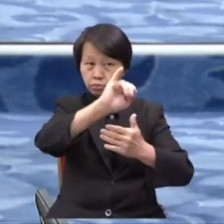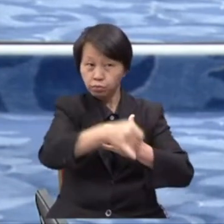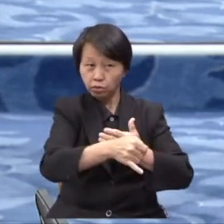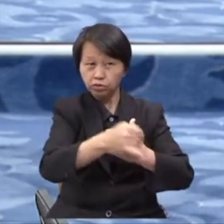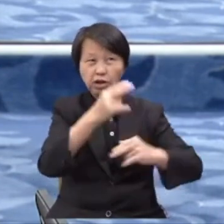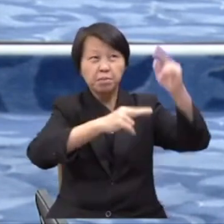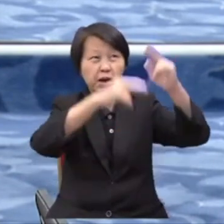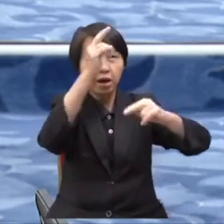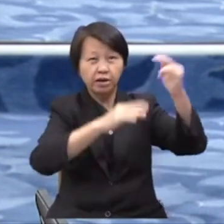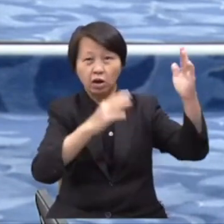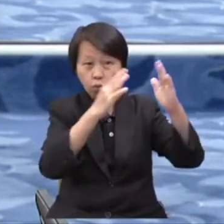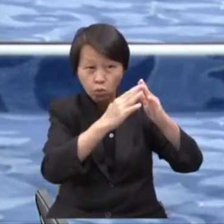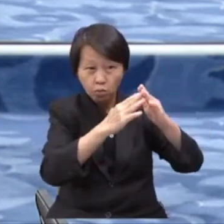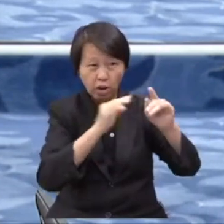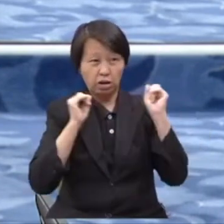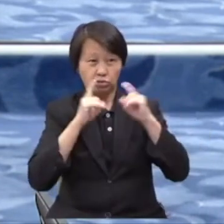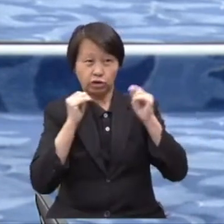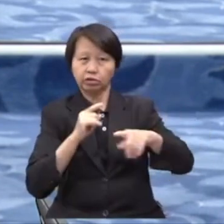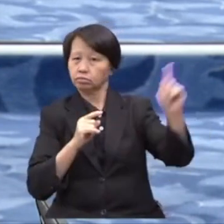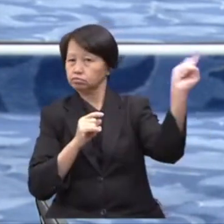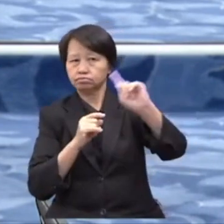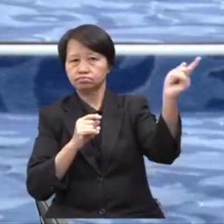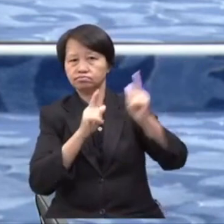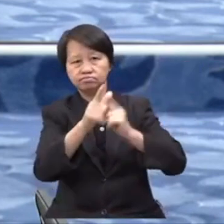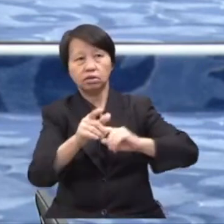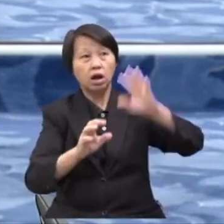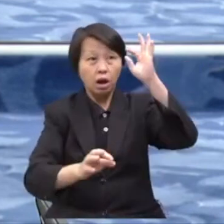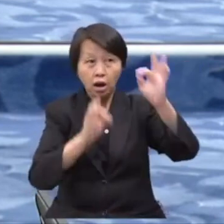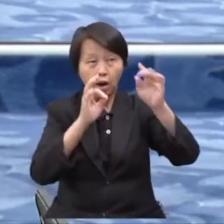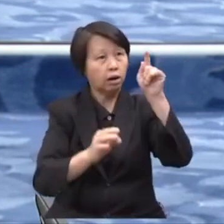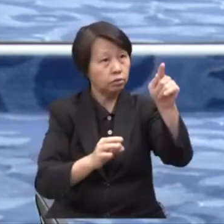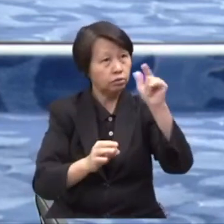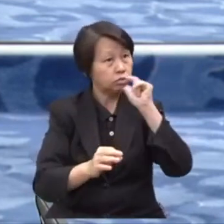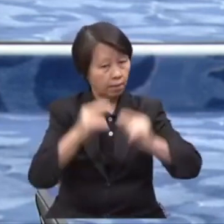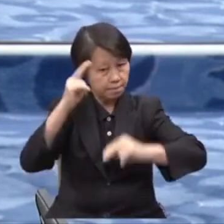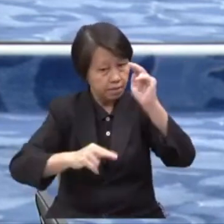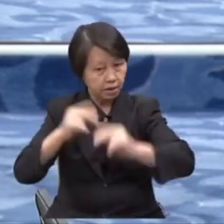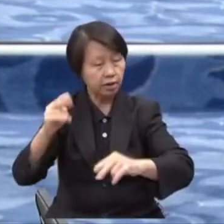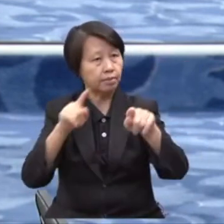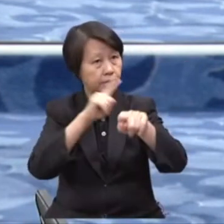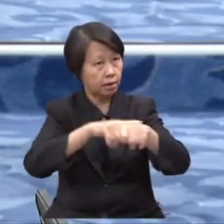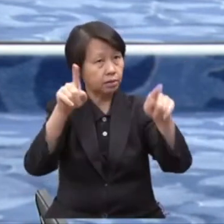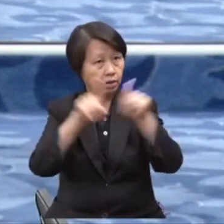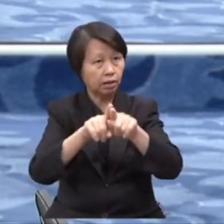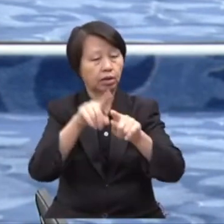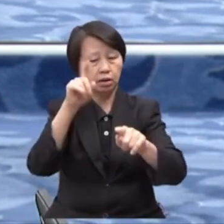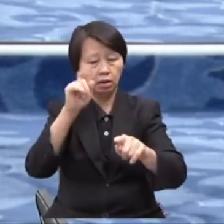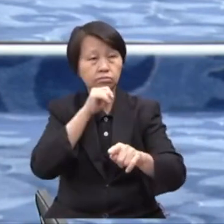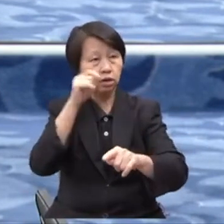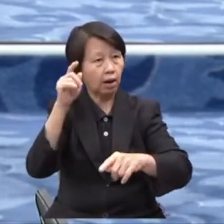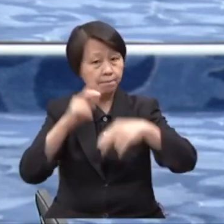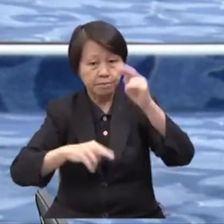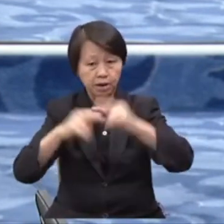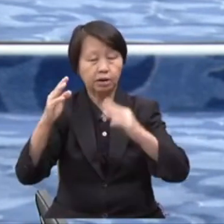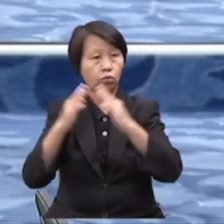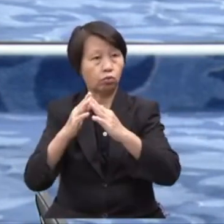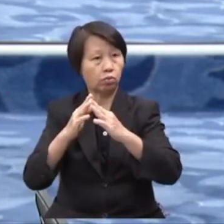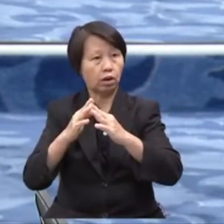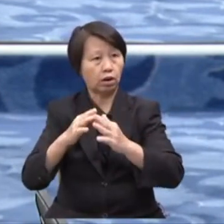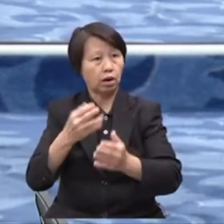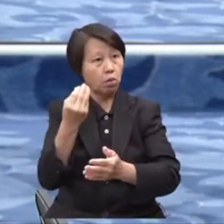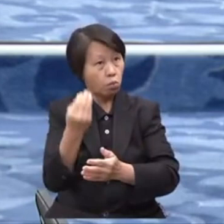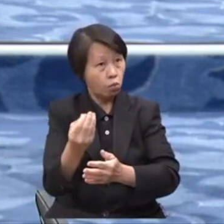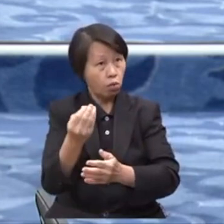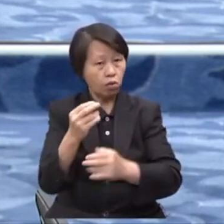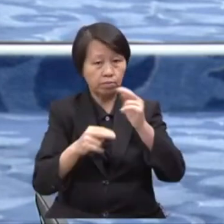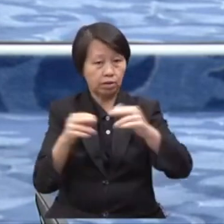Perumahan sekiranya mereka tidak membina dan pada masa yang sama Project rumah mampu milik